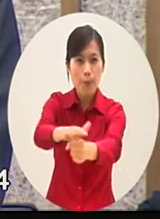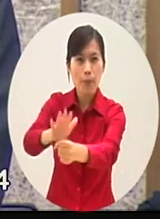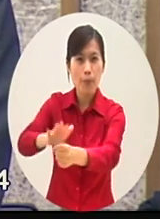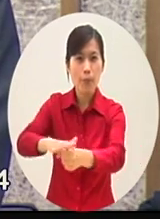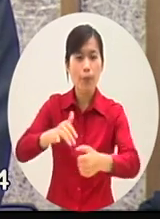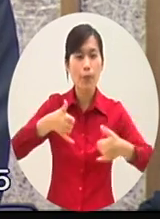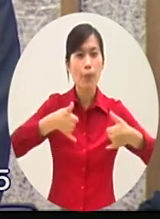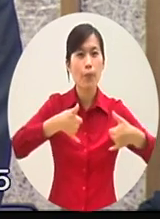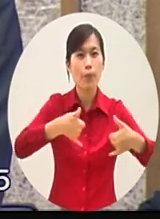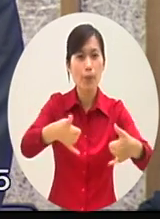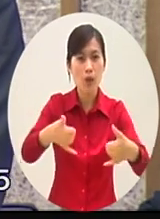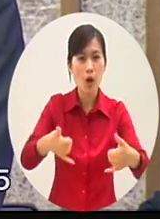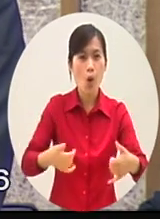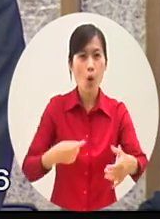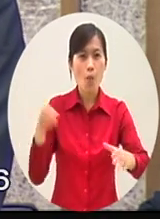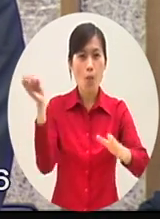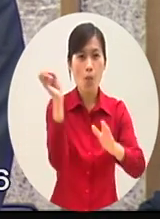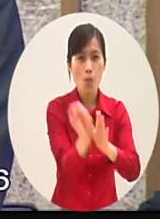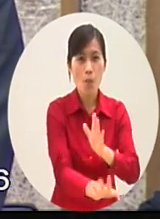就投入了